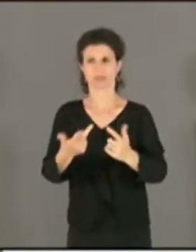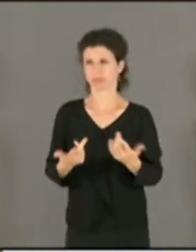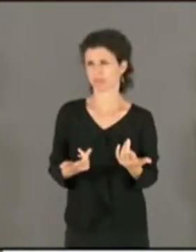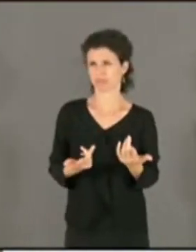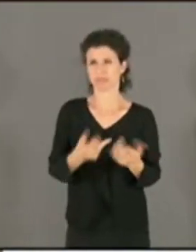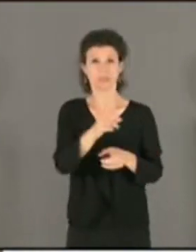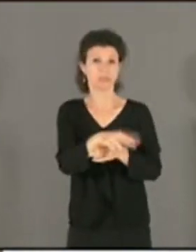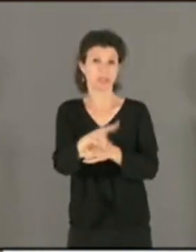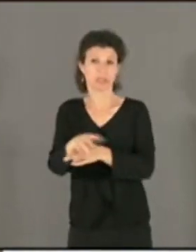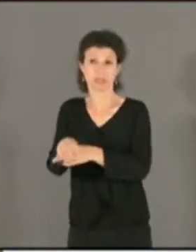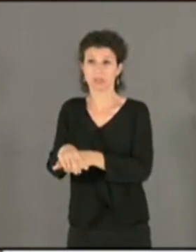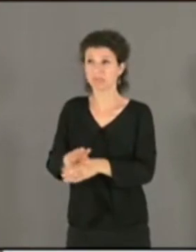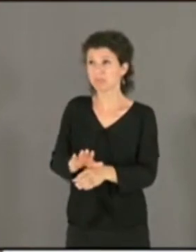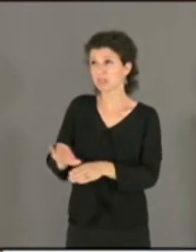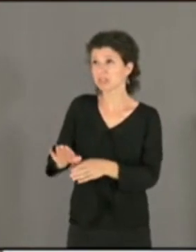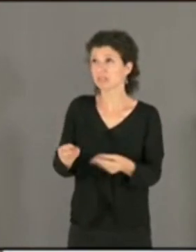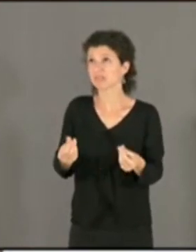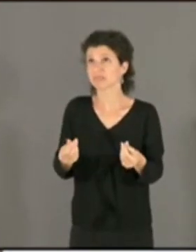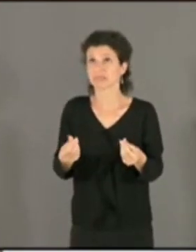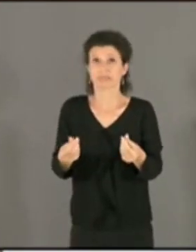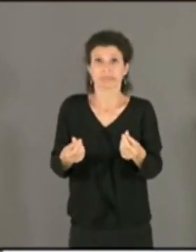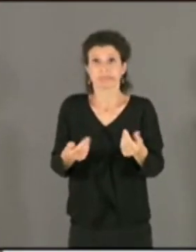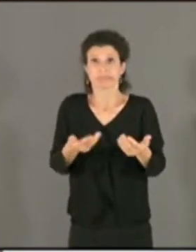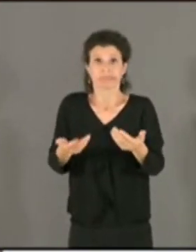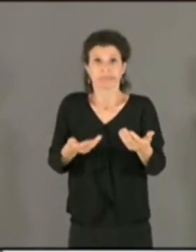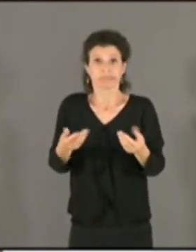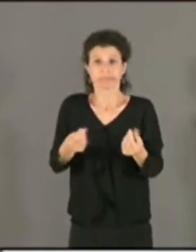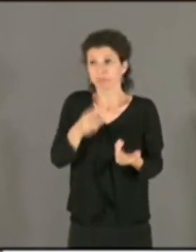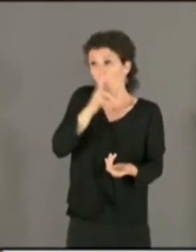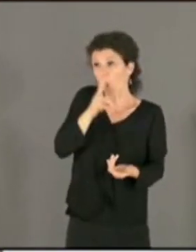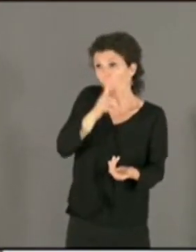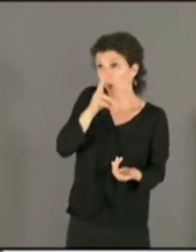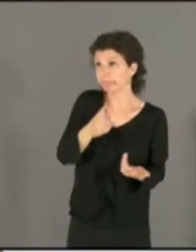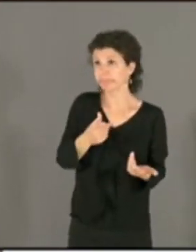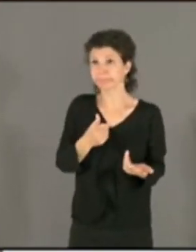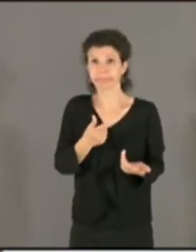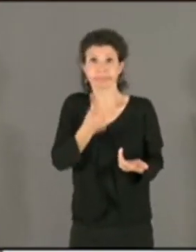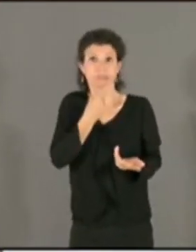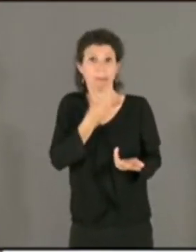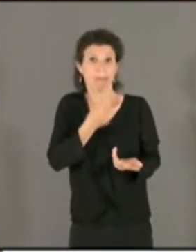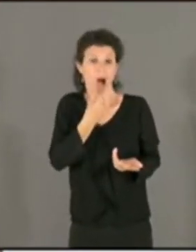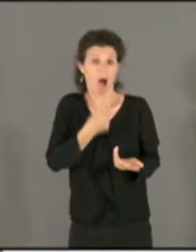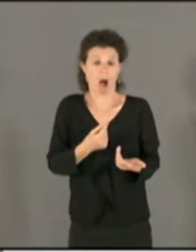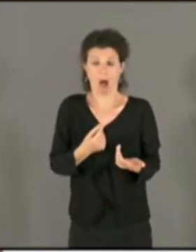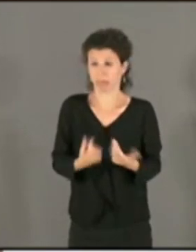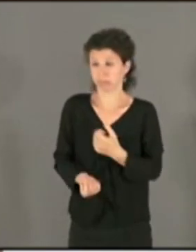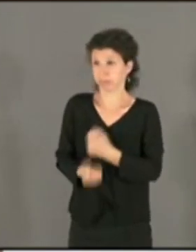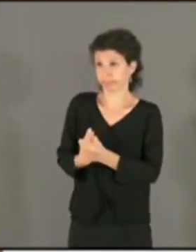Une visite finalement assez drôle, sympathique, complètement surnaturelle